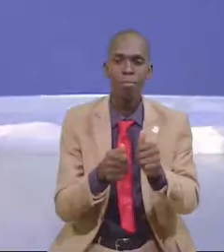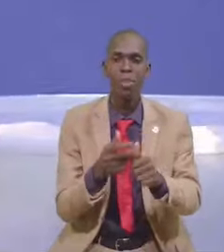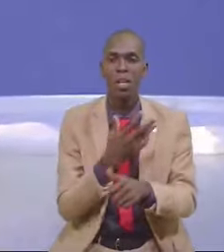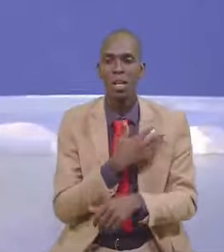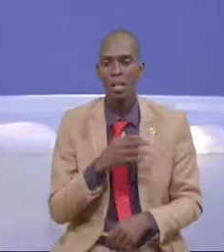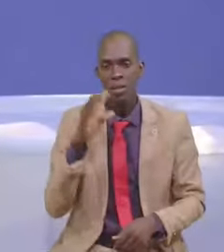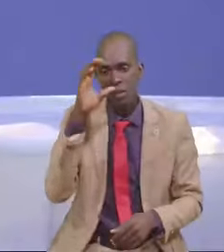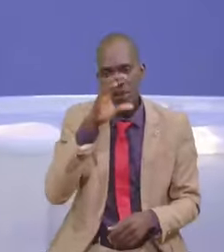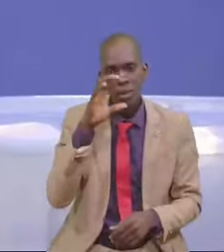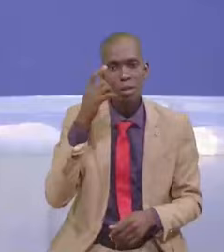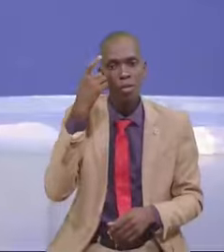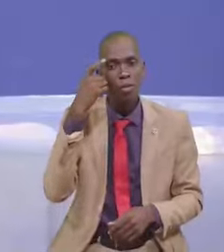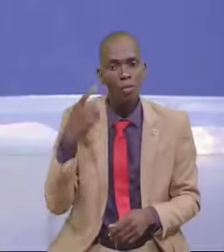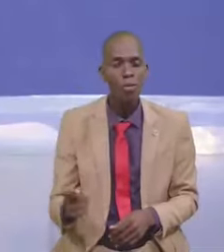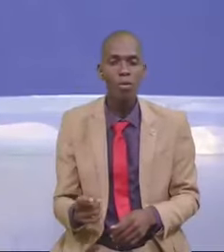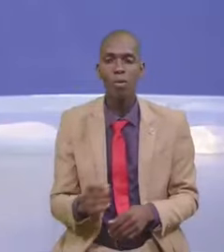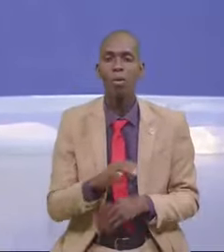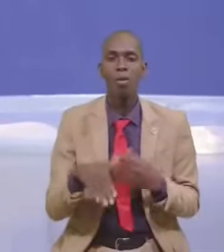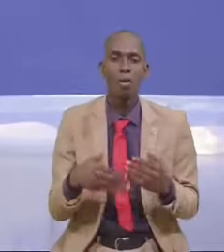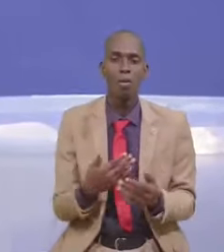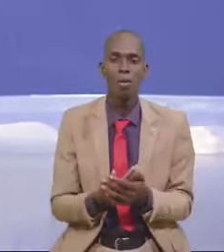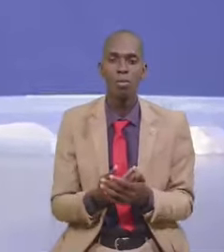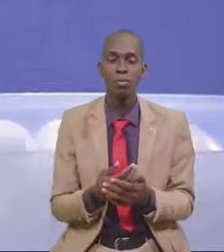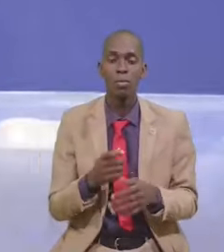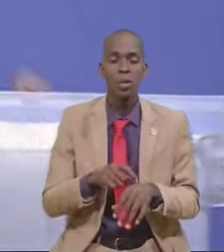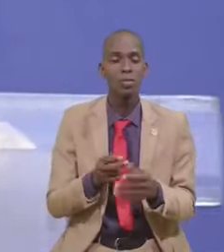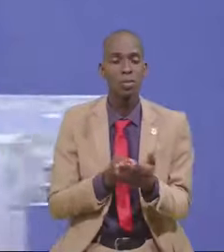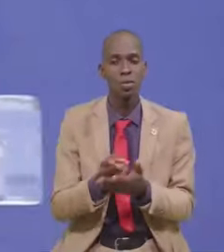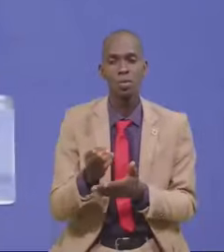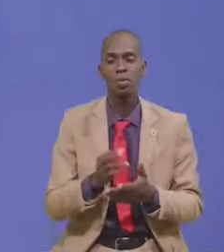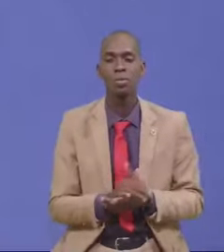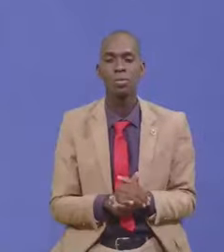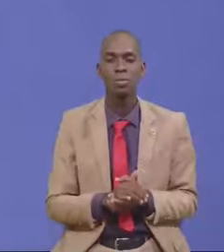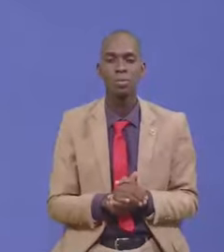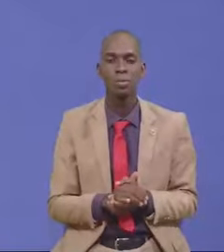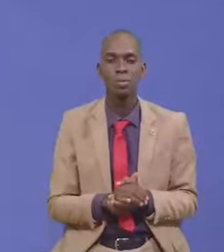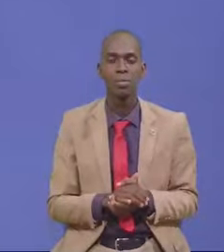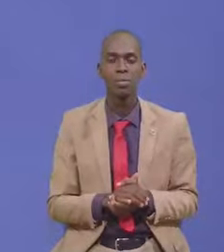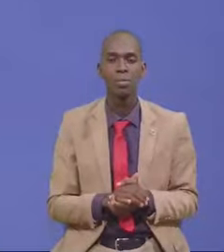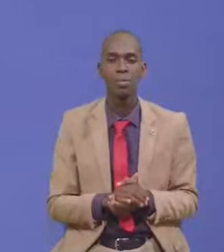la poursuite personnelle et la recherche de la vérité intemporelle.